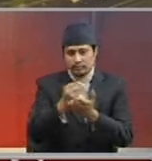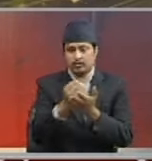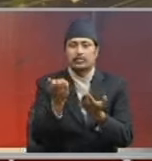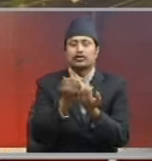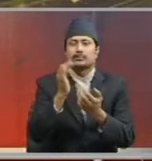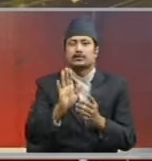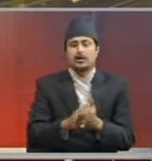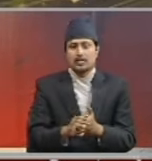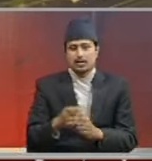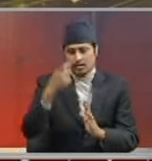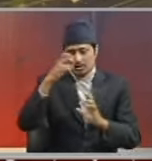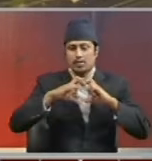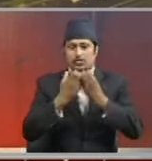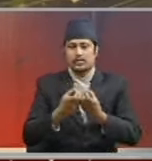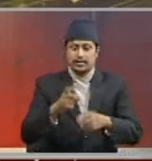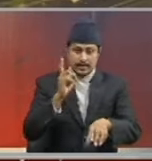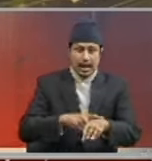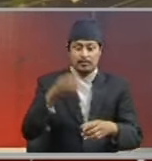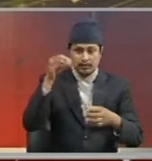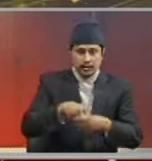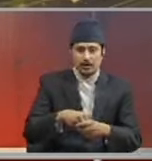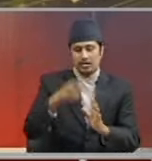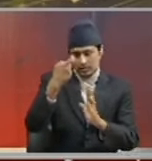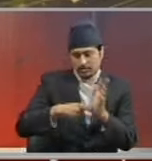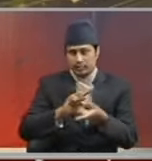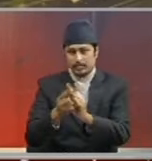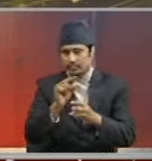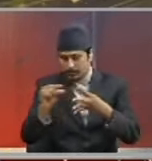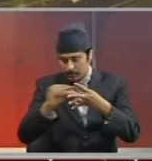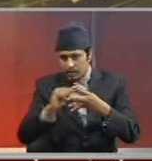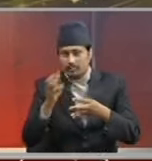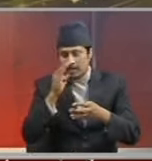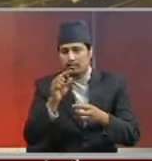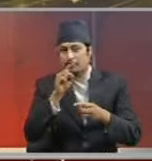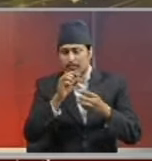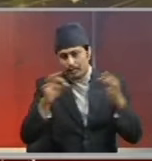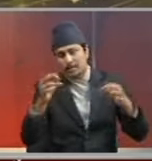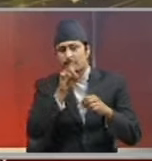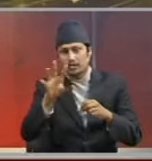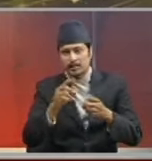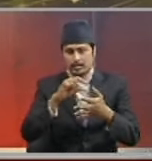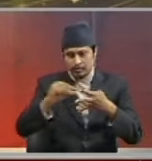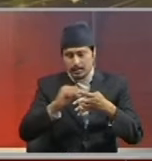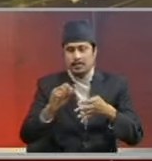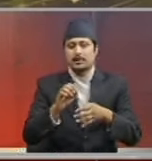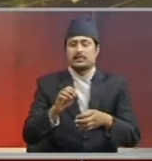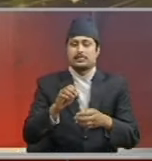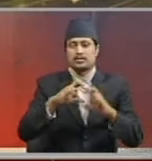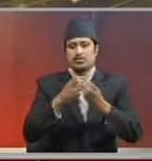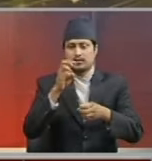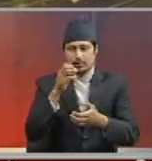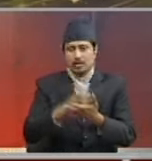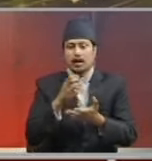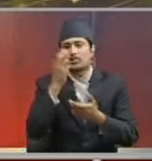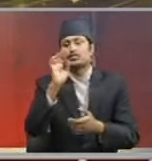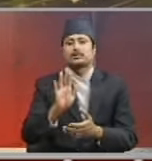छन्। संसदले दिएको समयावधिभित्र संशोधन विधेयकमाथि विभिन्न 15 संशोधन संसद सचिवालयमा दर्ता भएका